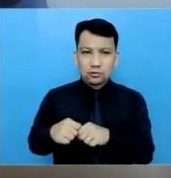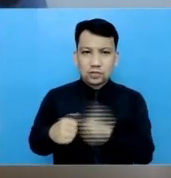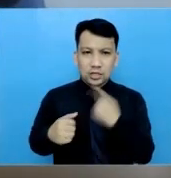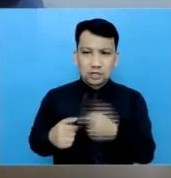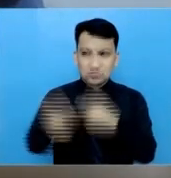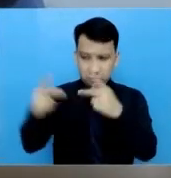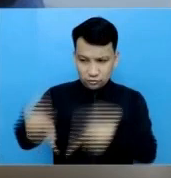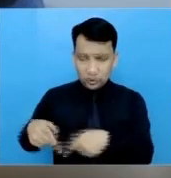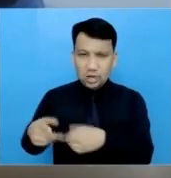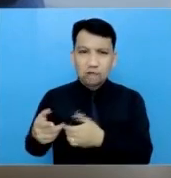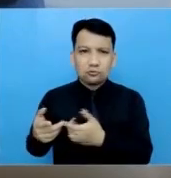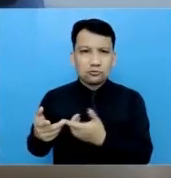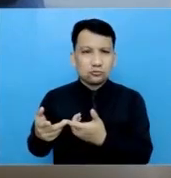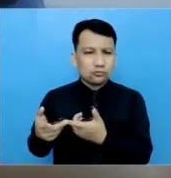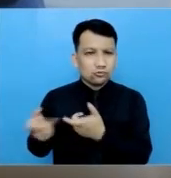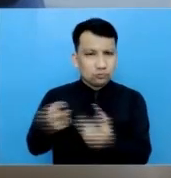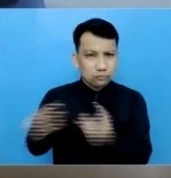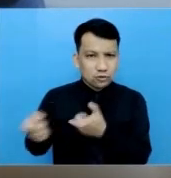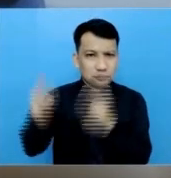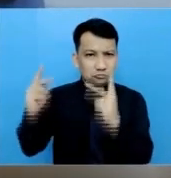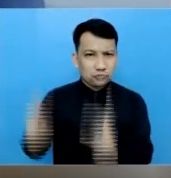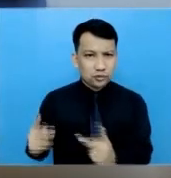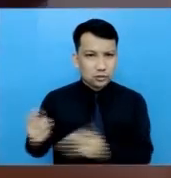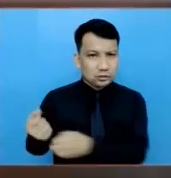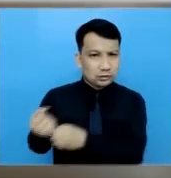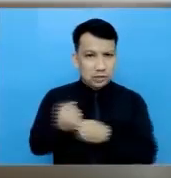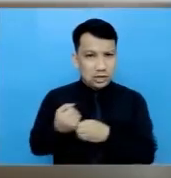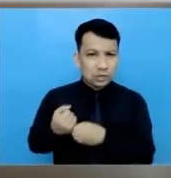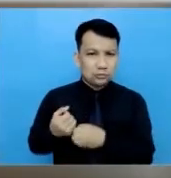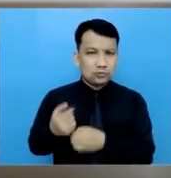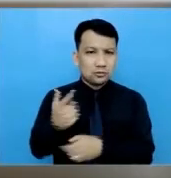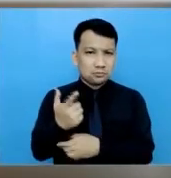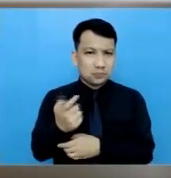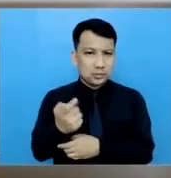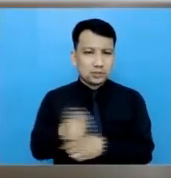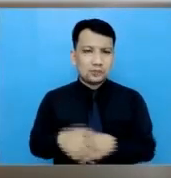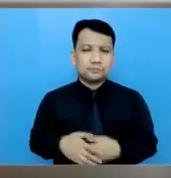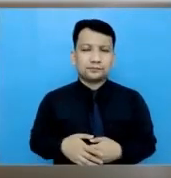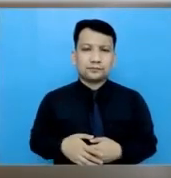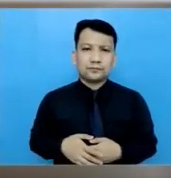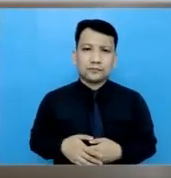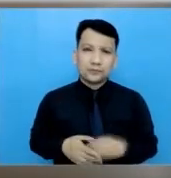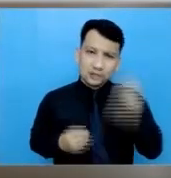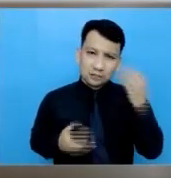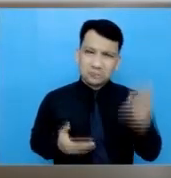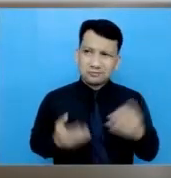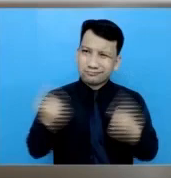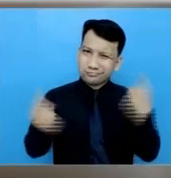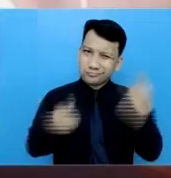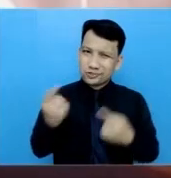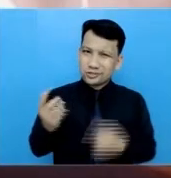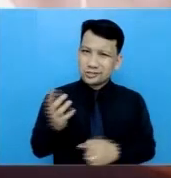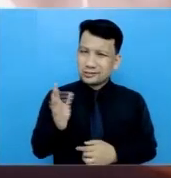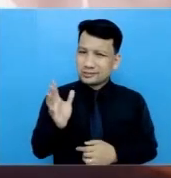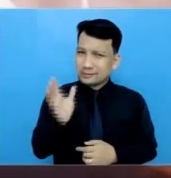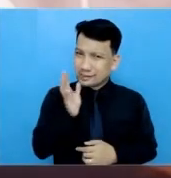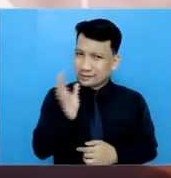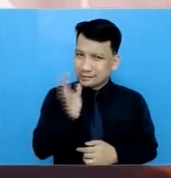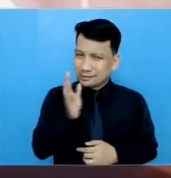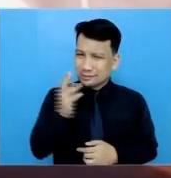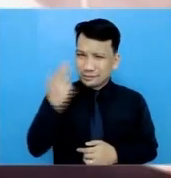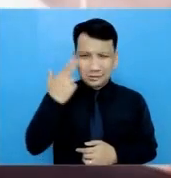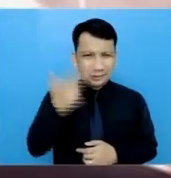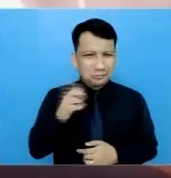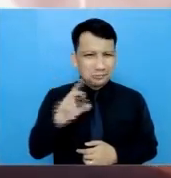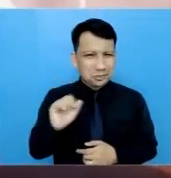tao, equalize yung isang tao na nanggagaw ng baril. Kaya, hindi maiwasan ngayon ni Nanay Helen na pag-iisipan